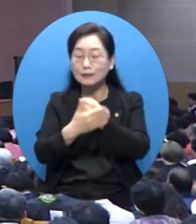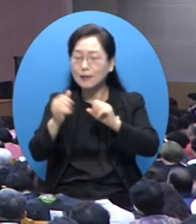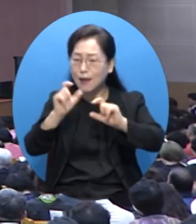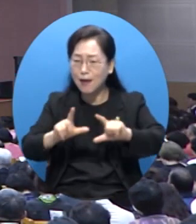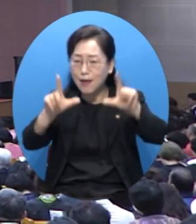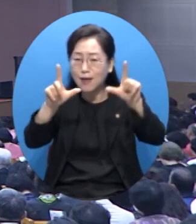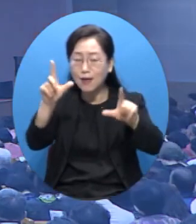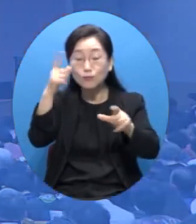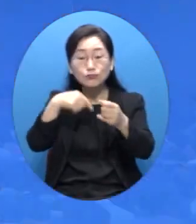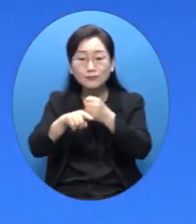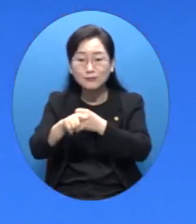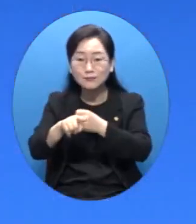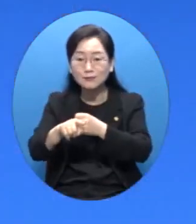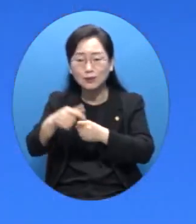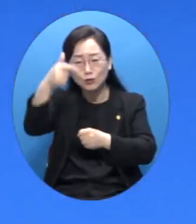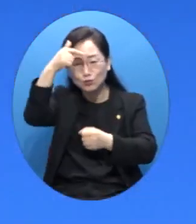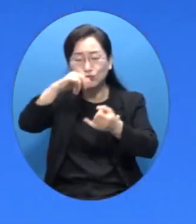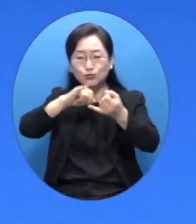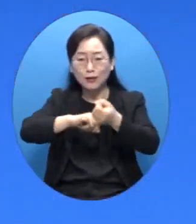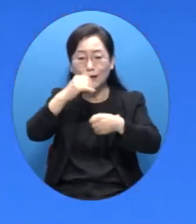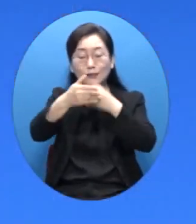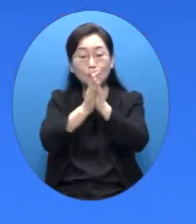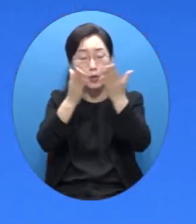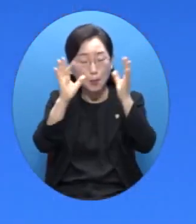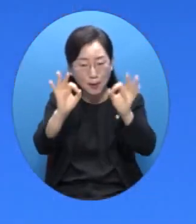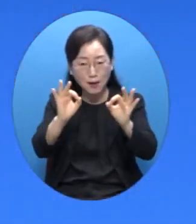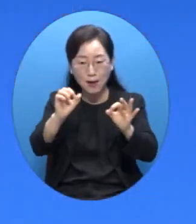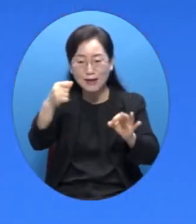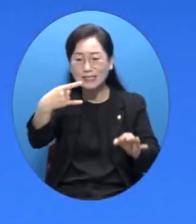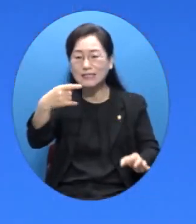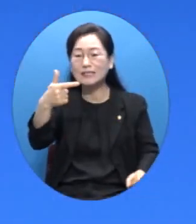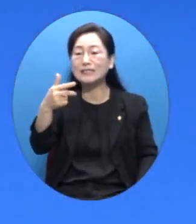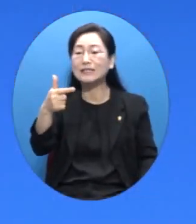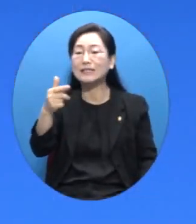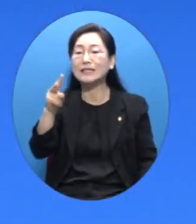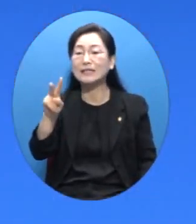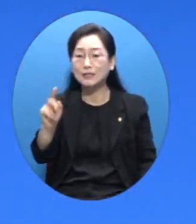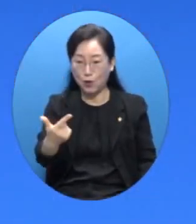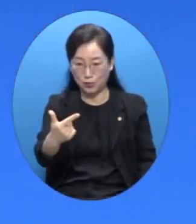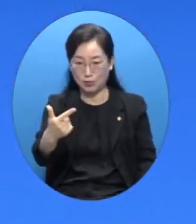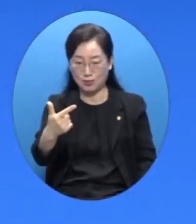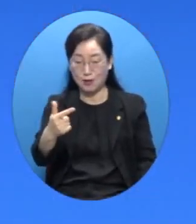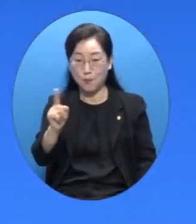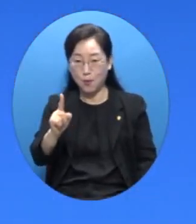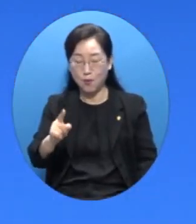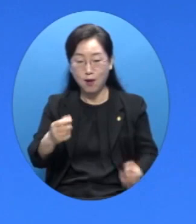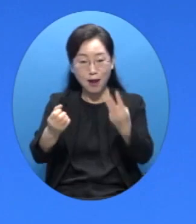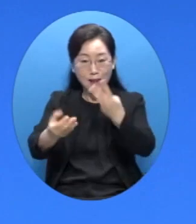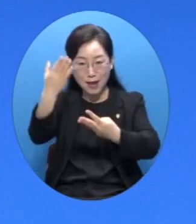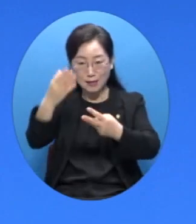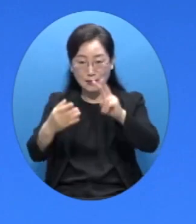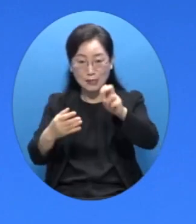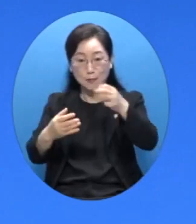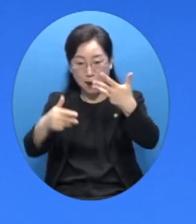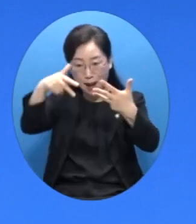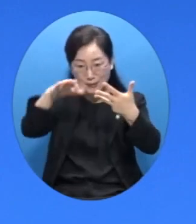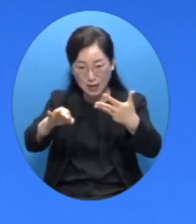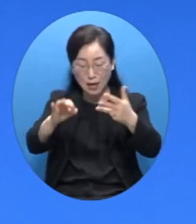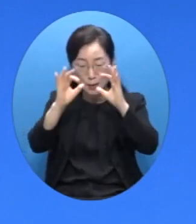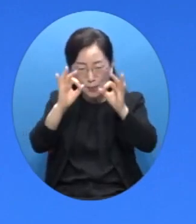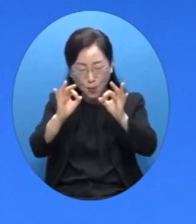은혜라는 것은 구약 성경에 나오는 희년을 말하는데 레위기 25장 8절에 희년에 대한 자세 설명이